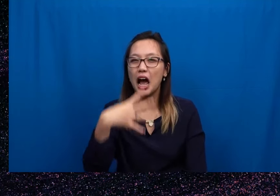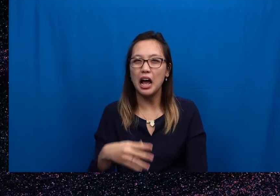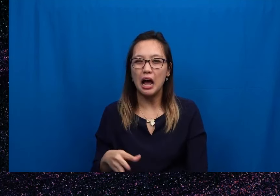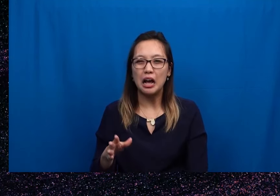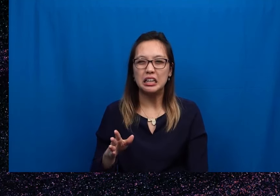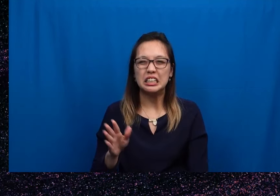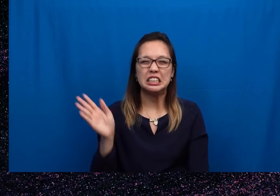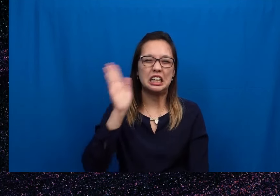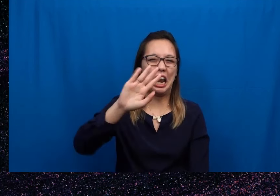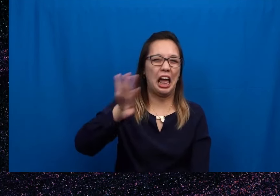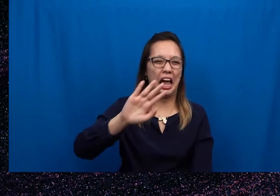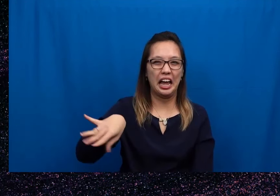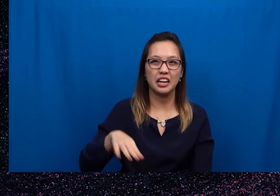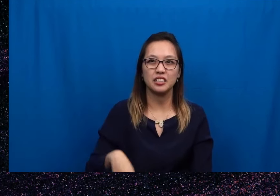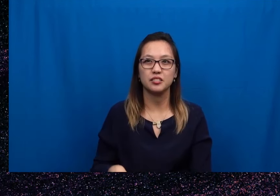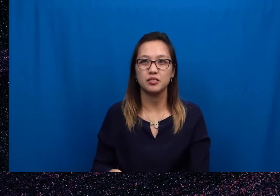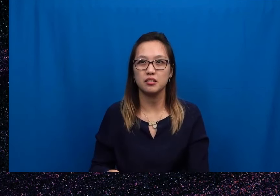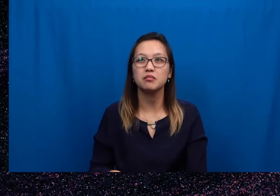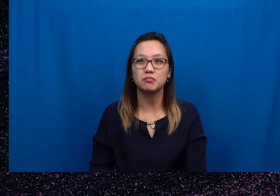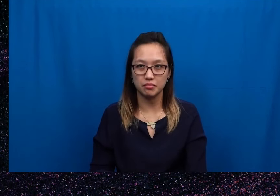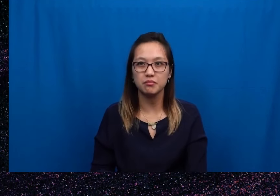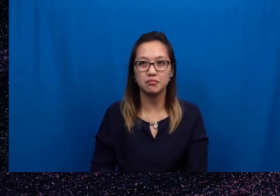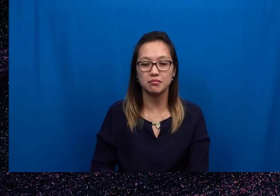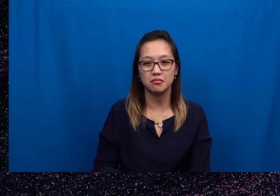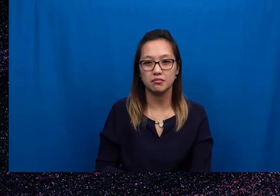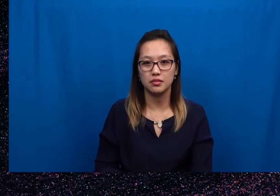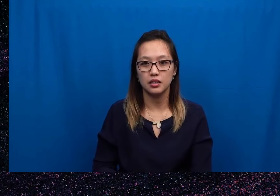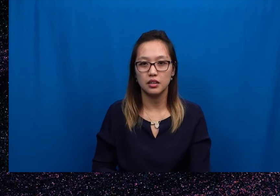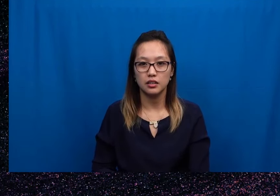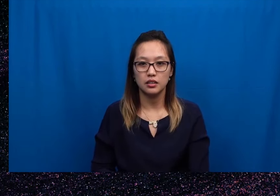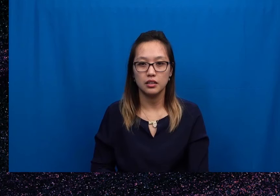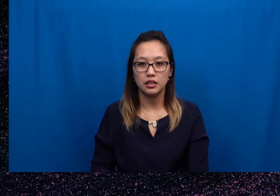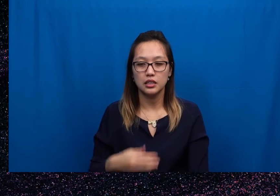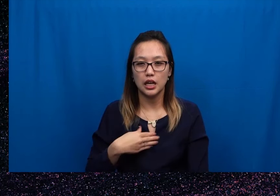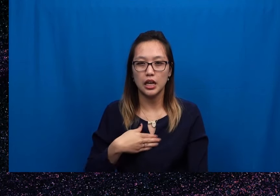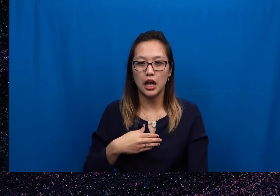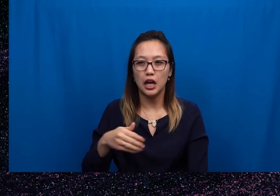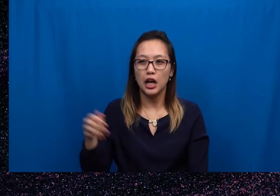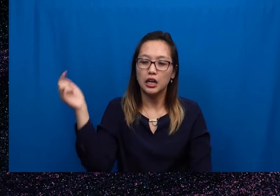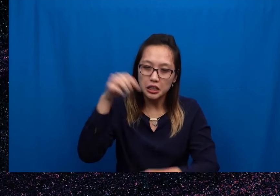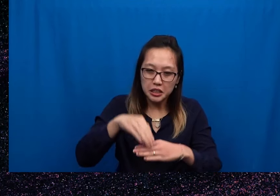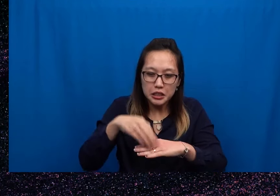kemudian menjerumuskan saya lebih dalam, lebih dalam.